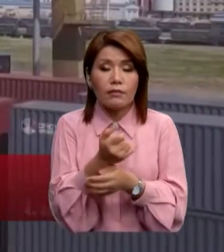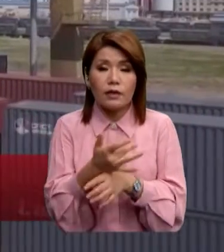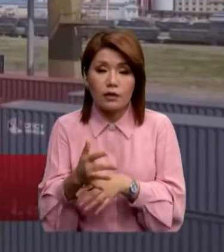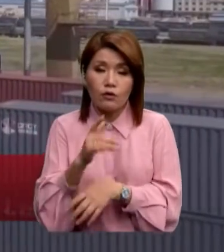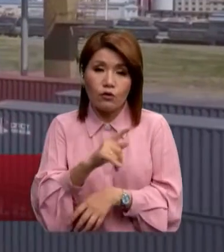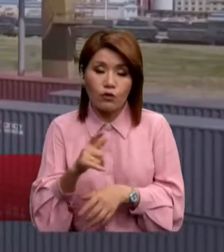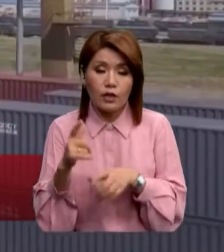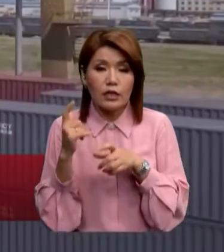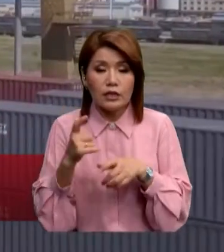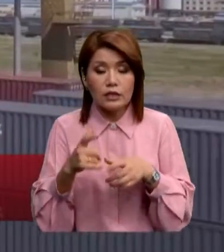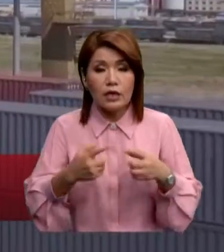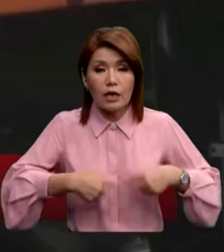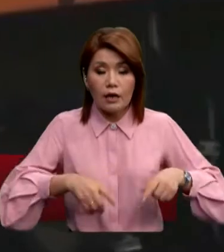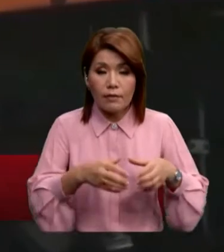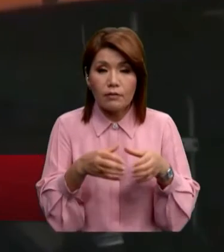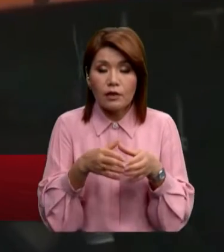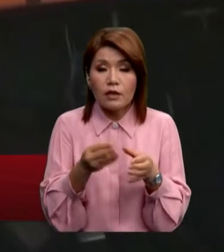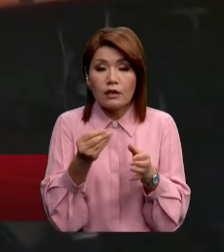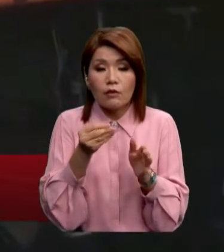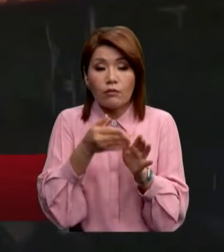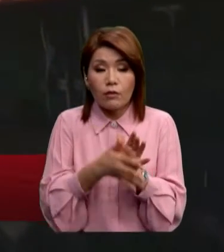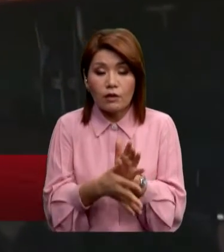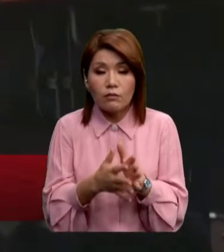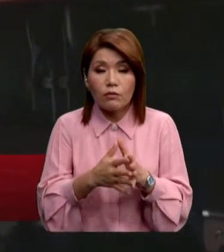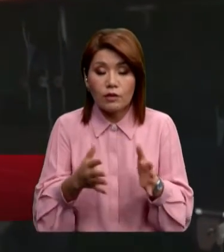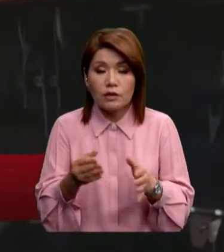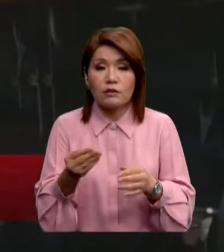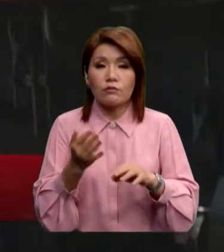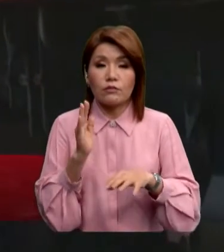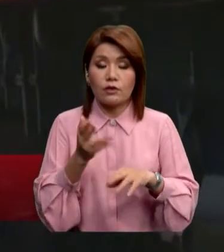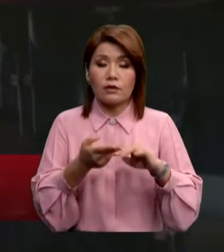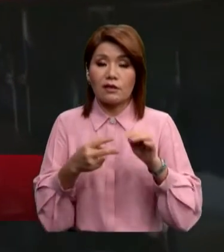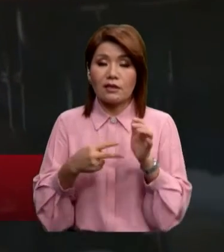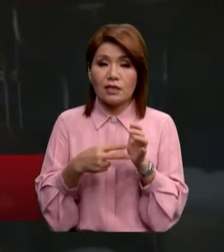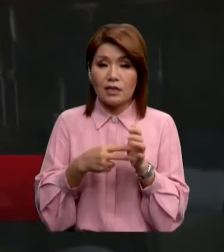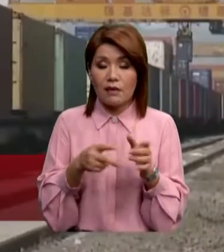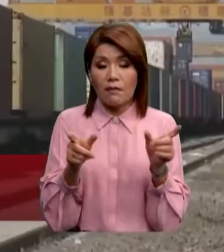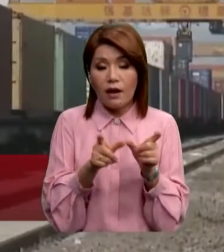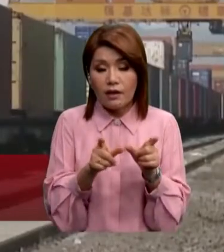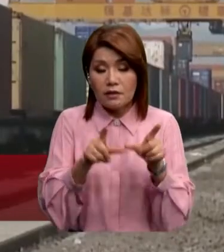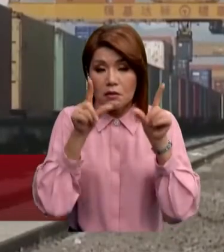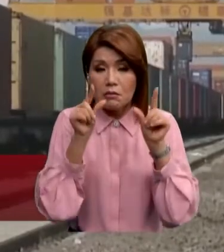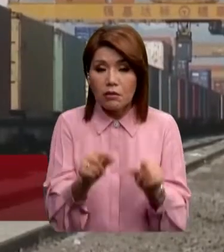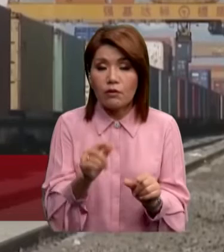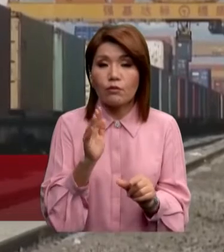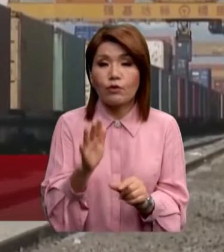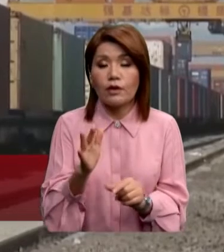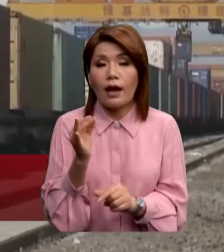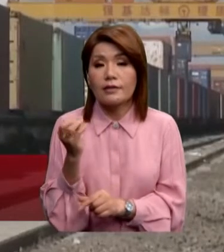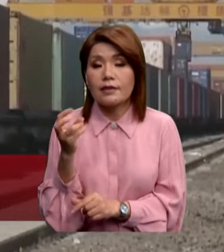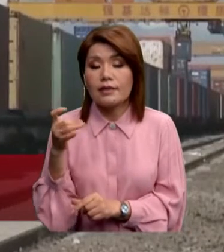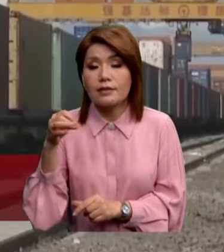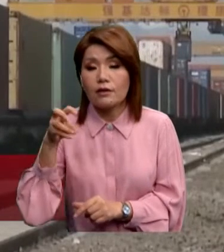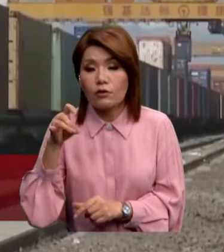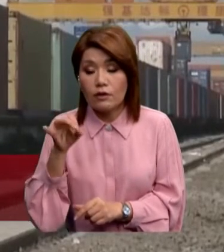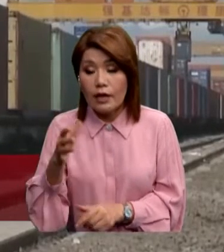казахстанцам. Логистические компании будут меньше тратить на доставку продукции. Соответственно, и цена на товары в магазинах снизится. По мнению Оксаны Сорокиной,